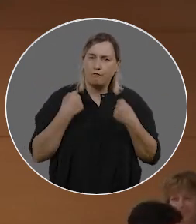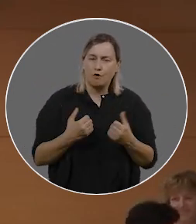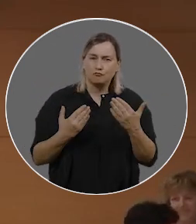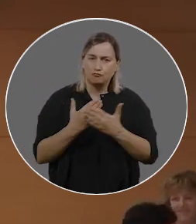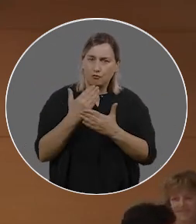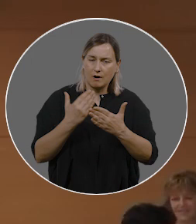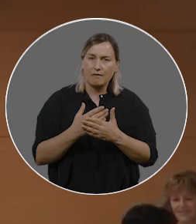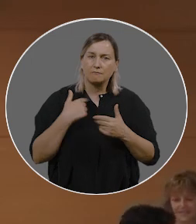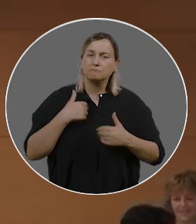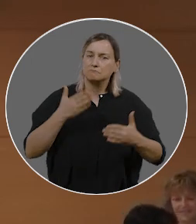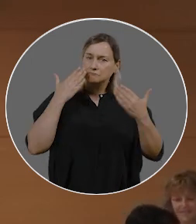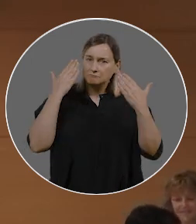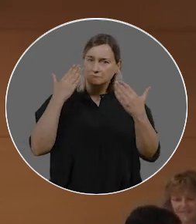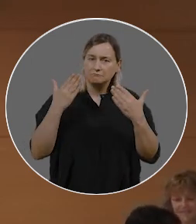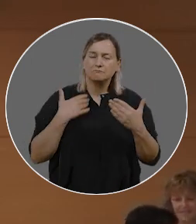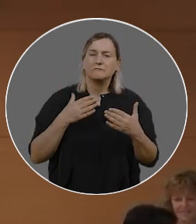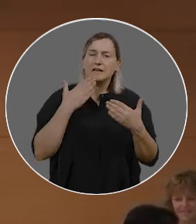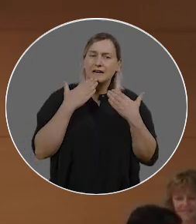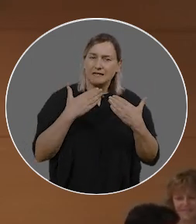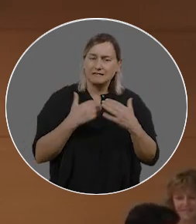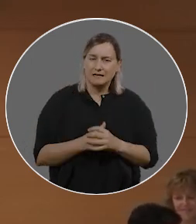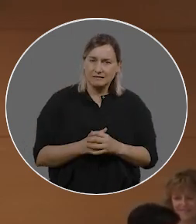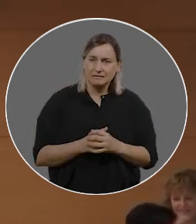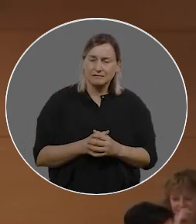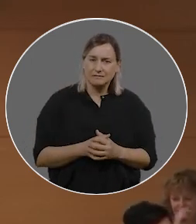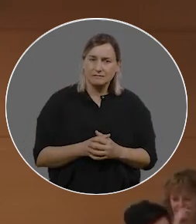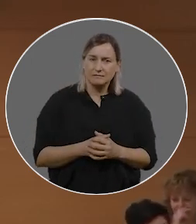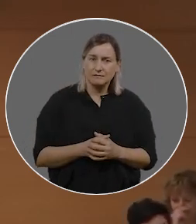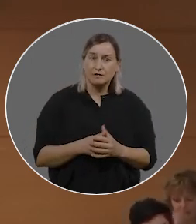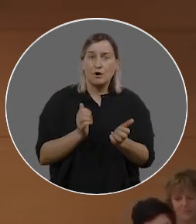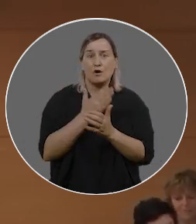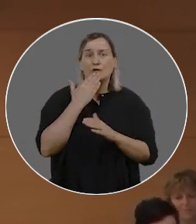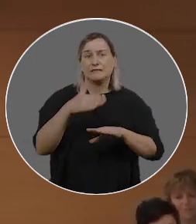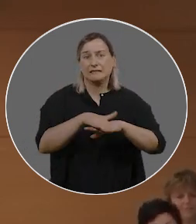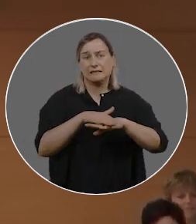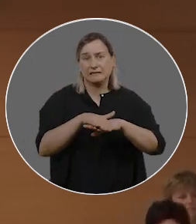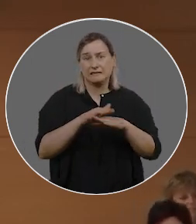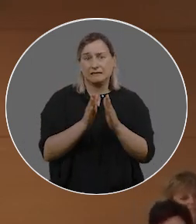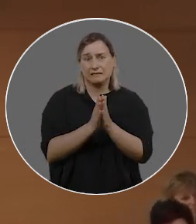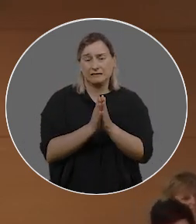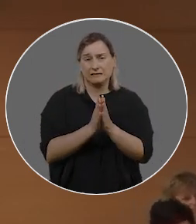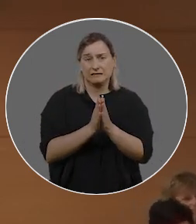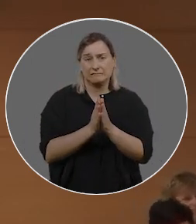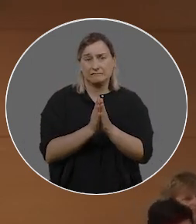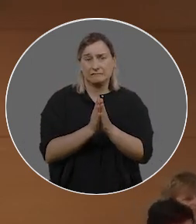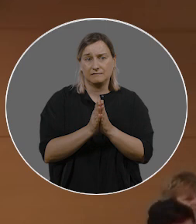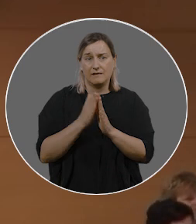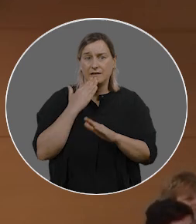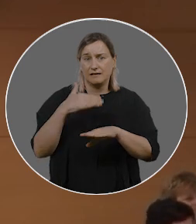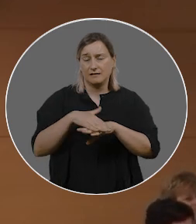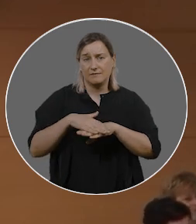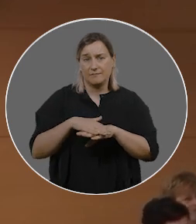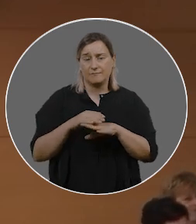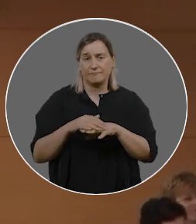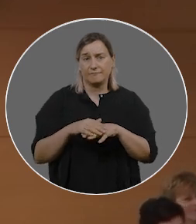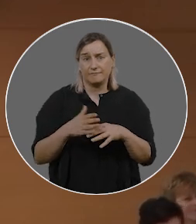molt la jornada, per tant, de veritat, moltíssimes gràcies, i demano disculpes